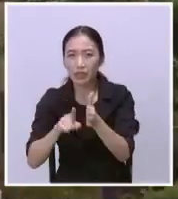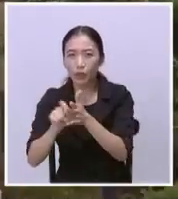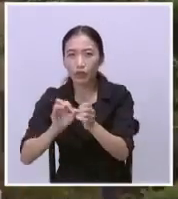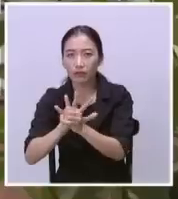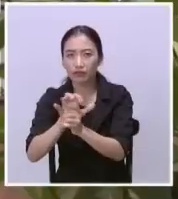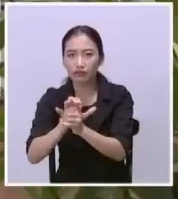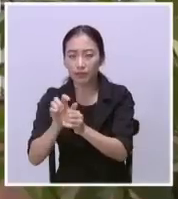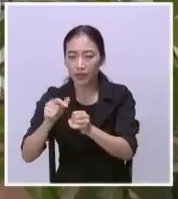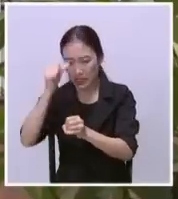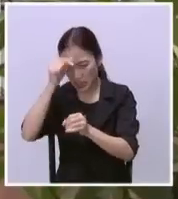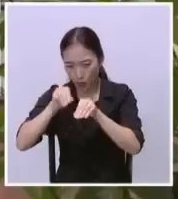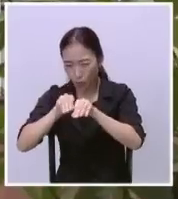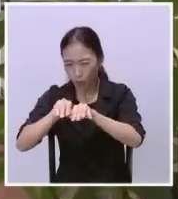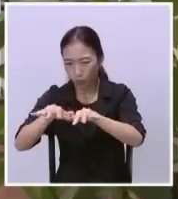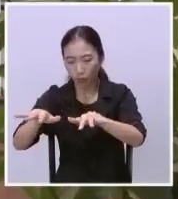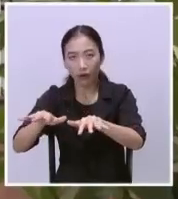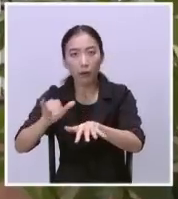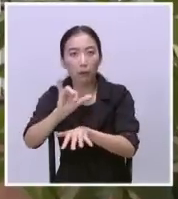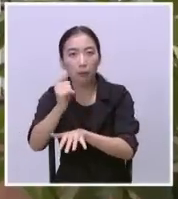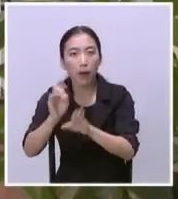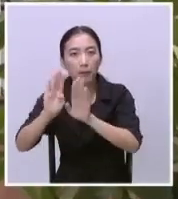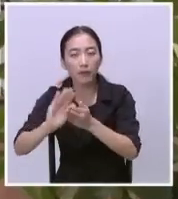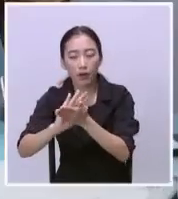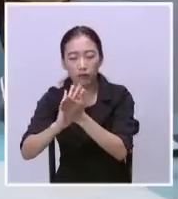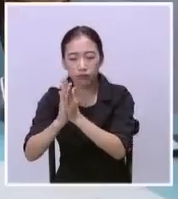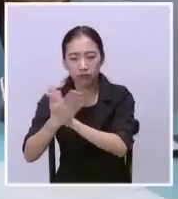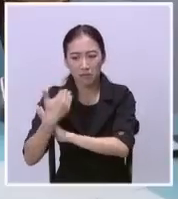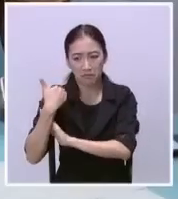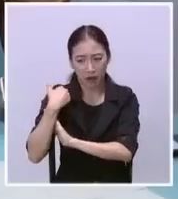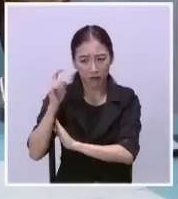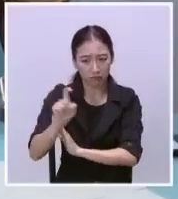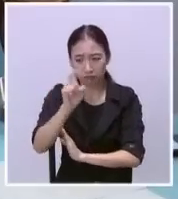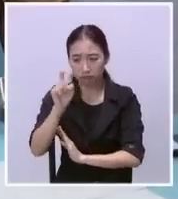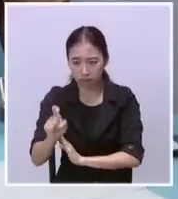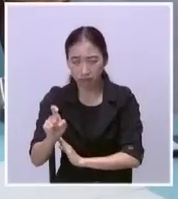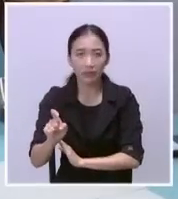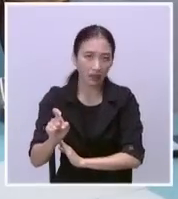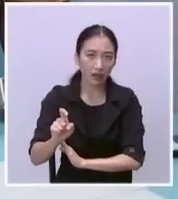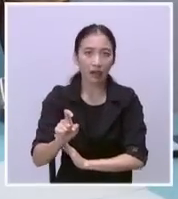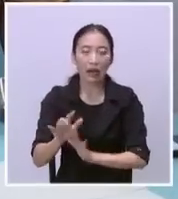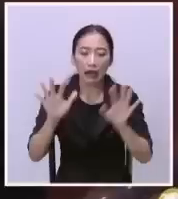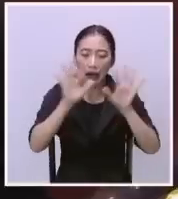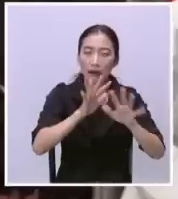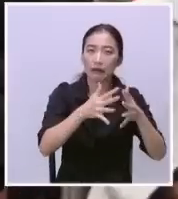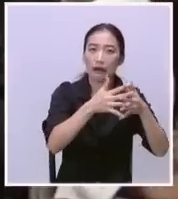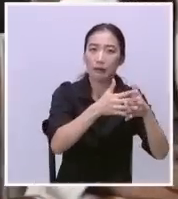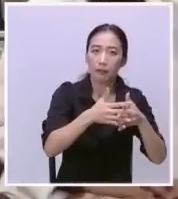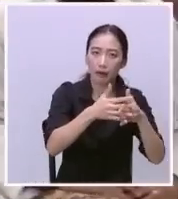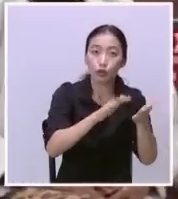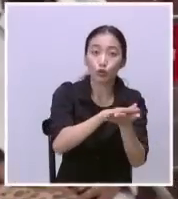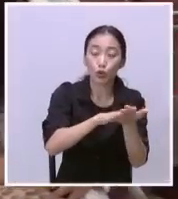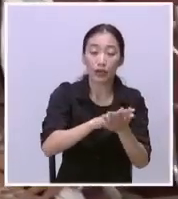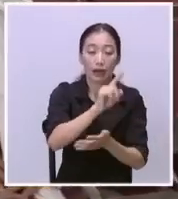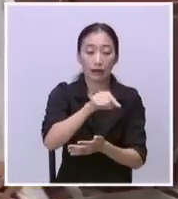ดในอินเดียนี้มันจะกลายพันธุ์และมันจะมีการแพร่เชื้ออย่างรวดเร็วเหมือนกับการกลายพันธุ์ที่เกิดขึ้นในอังกฤษแอฟริกาใต้แล้วก็บราซิล